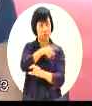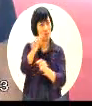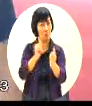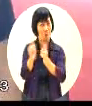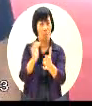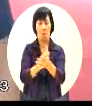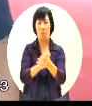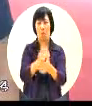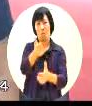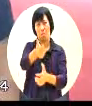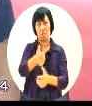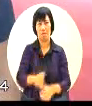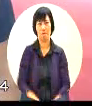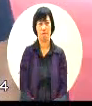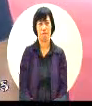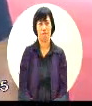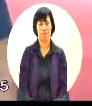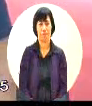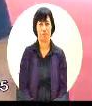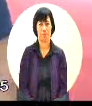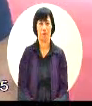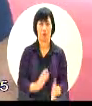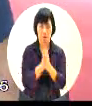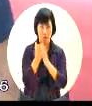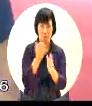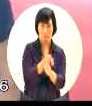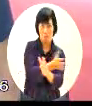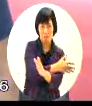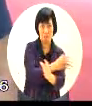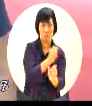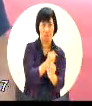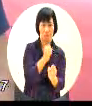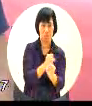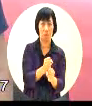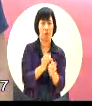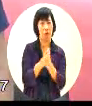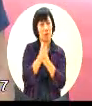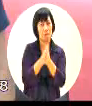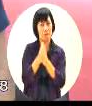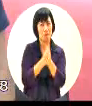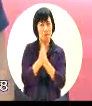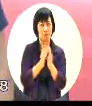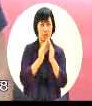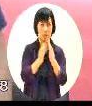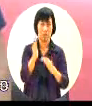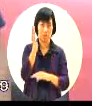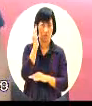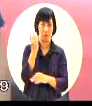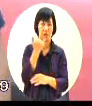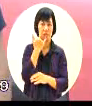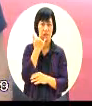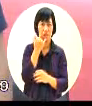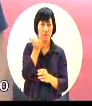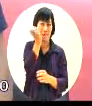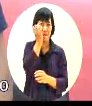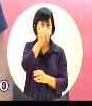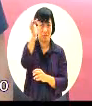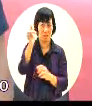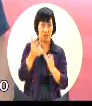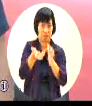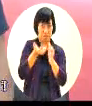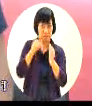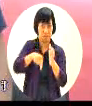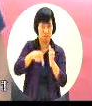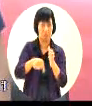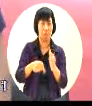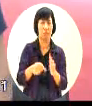娱乐。不过我嘛是要一挂好事的，要去甲市政府遮要求的，就是讲咱工商会车站前吼，咱的捷运站新的